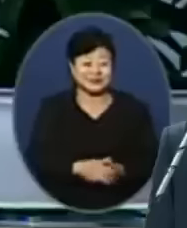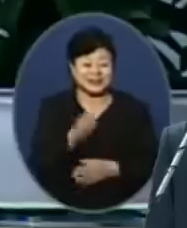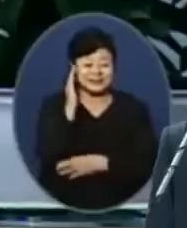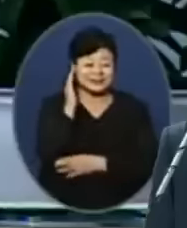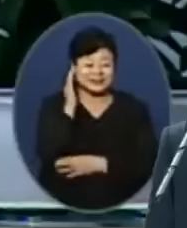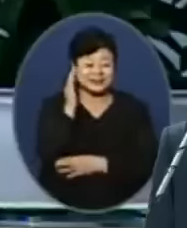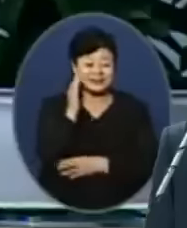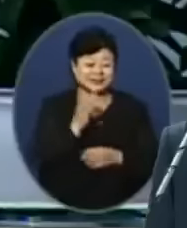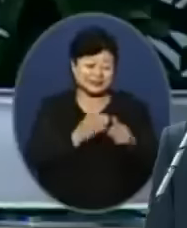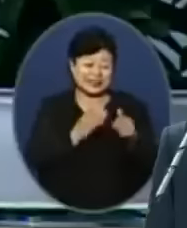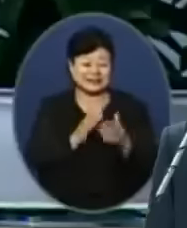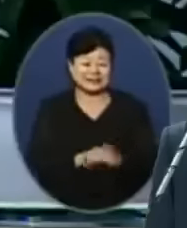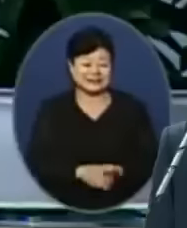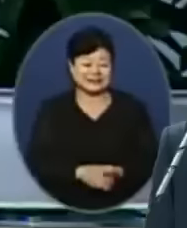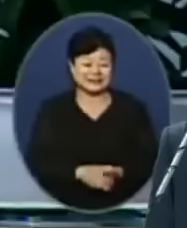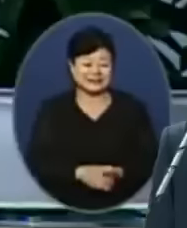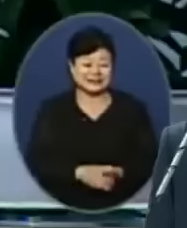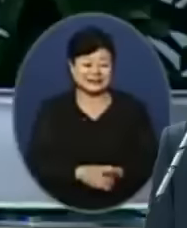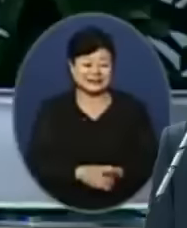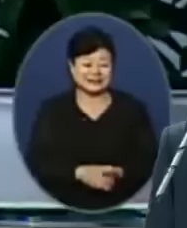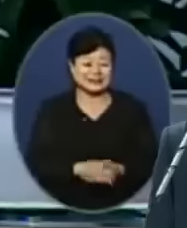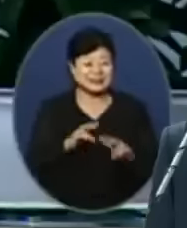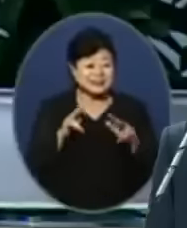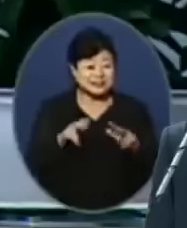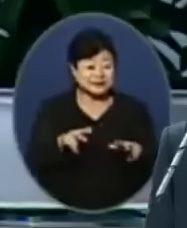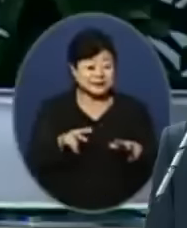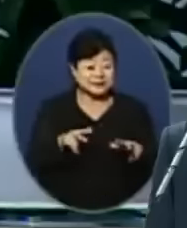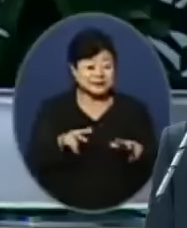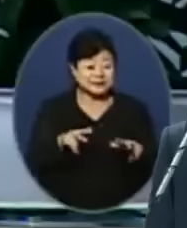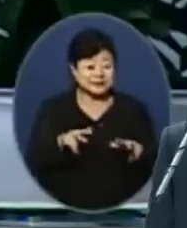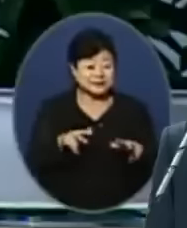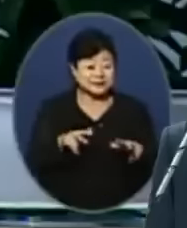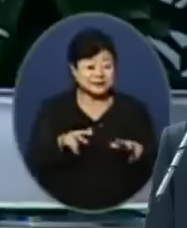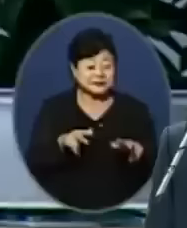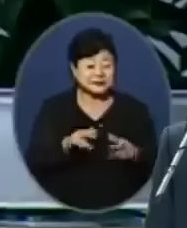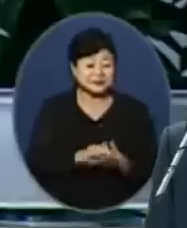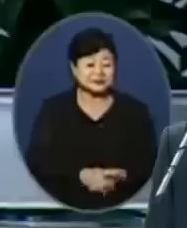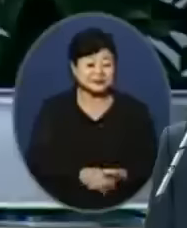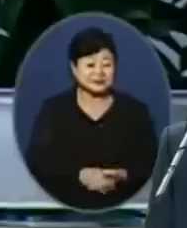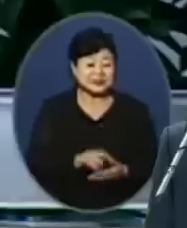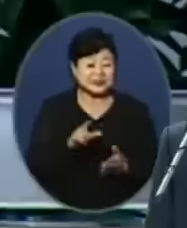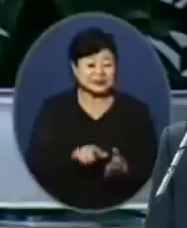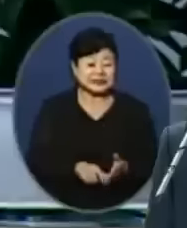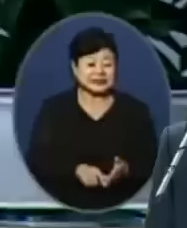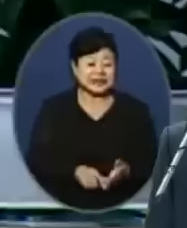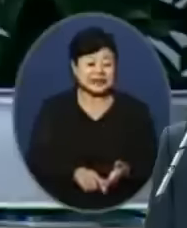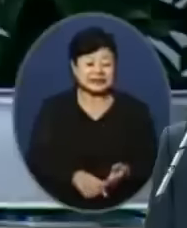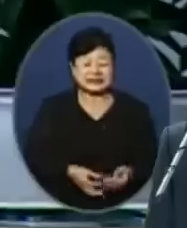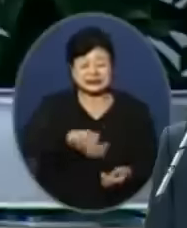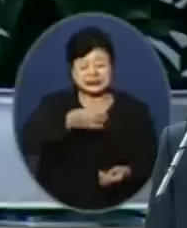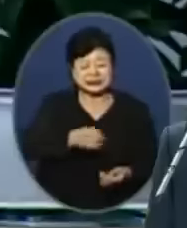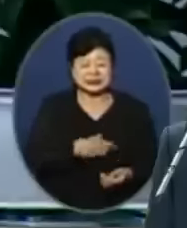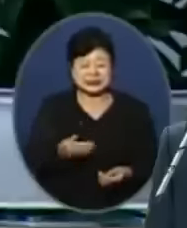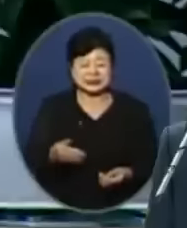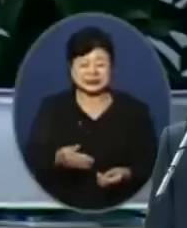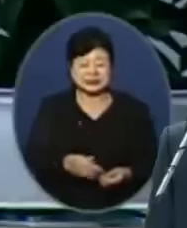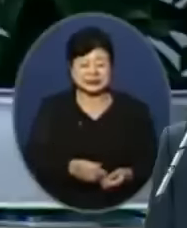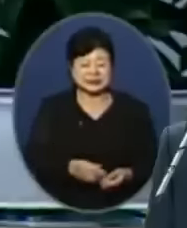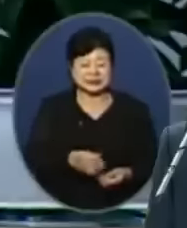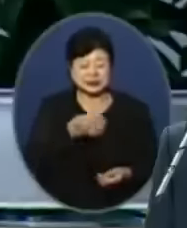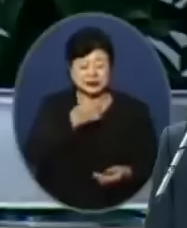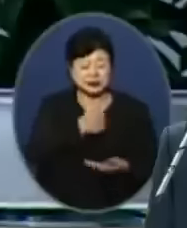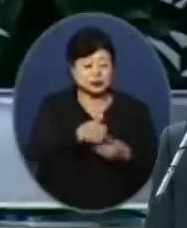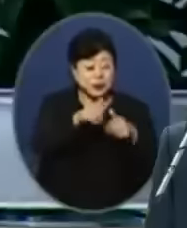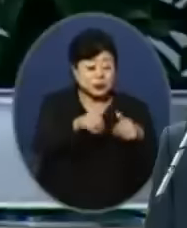간청을 한 일이 있습니다. 지금 경제가 나쁘고 세월이 힘드니까